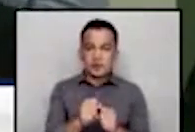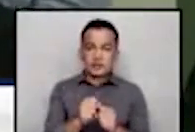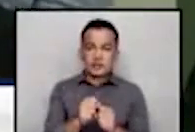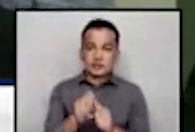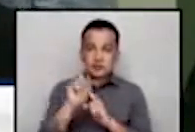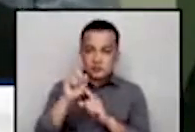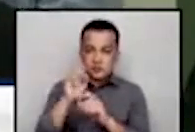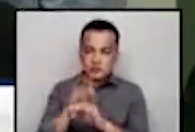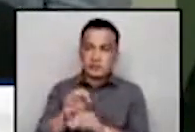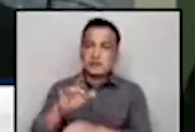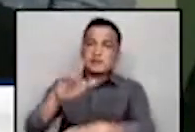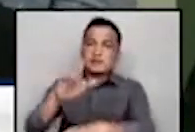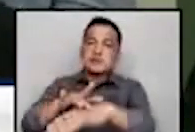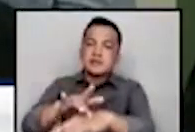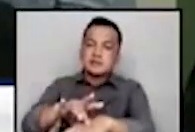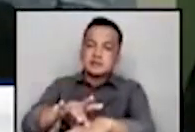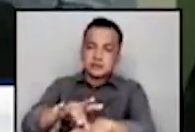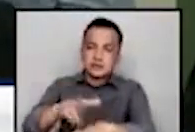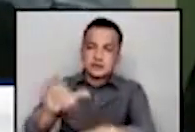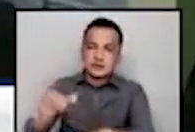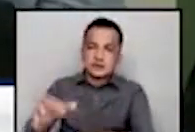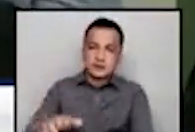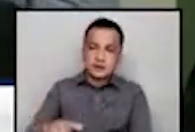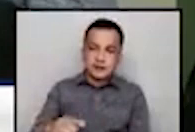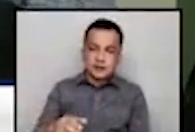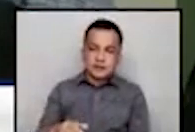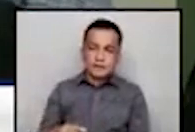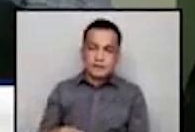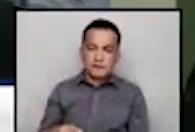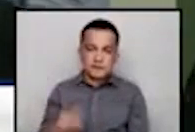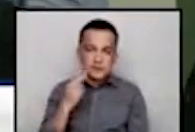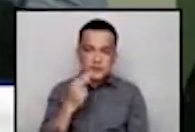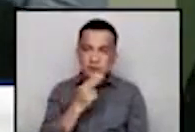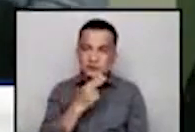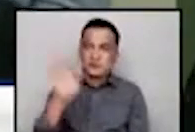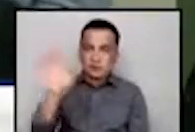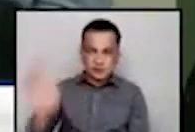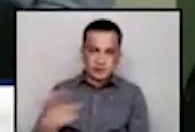humawak. Kung may panyo, pwede hong ipahid ang panyo. No?